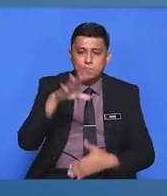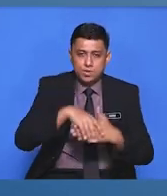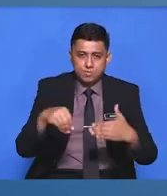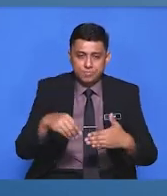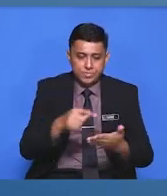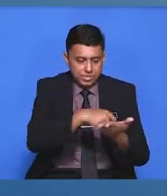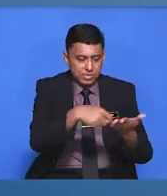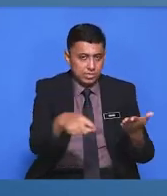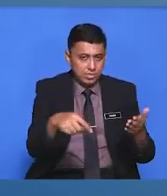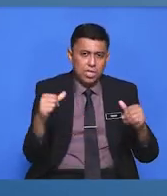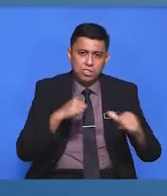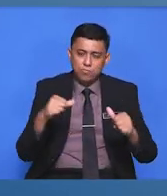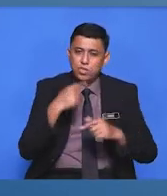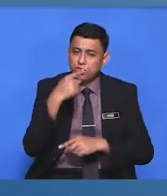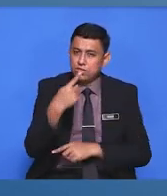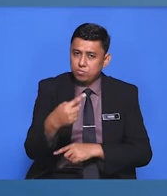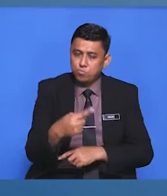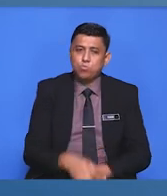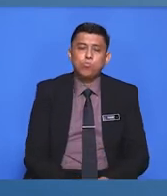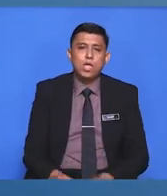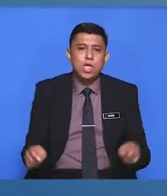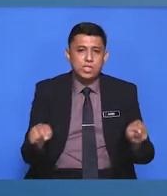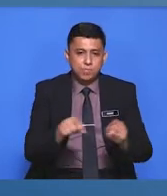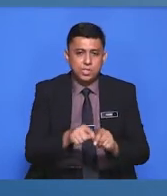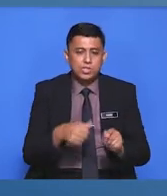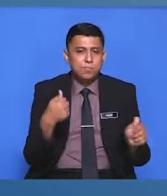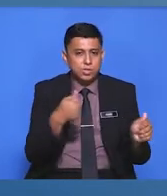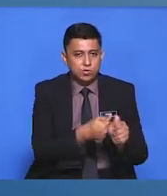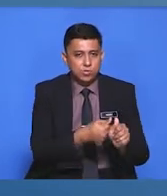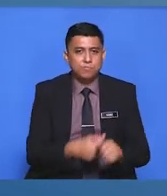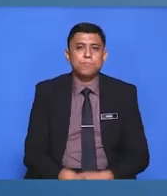Catatan untuk aktiviti tersebut adalah seperti berikut.